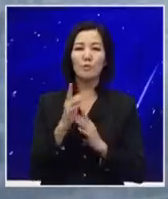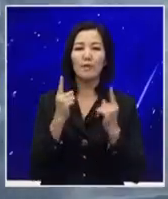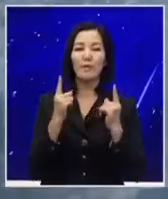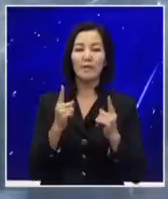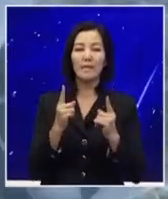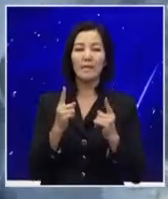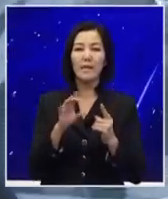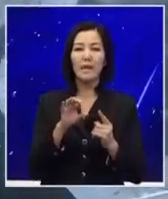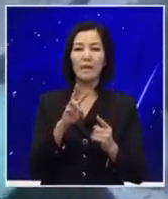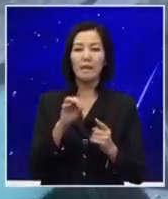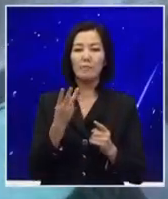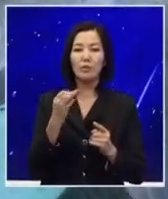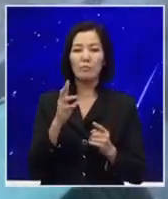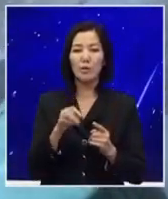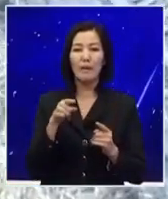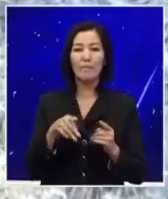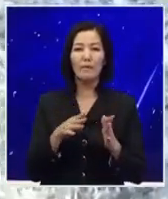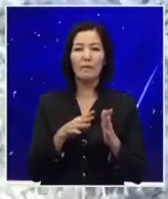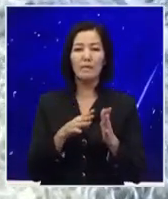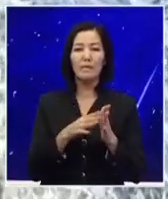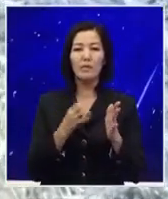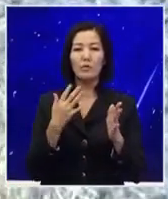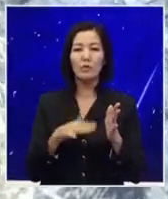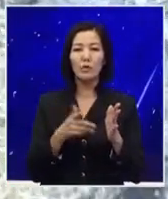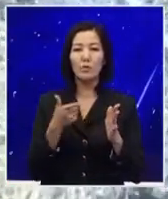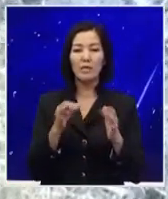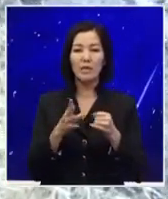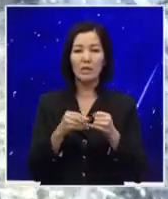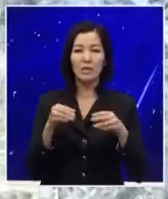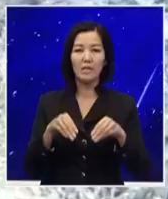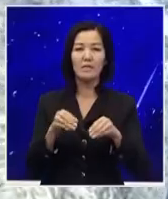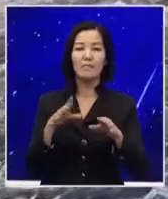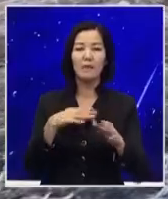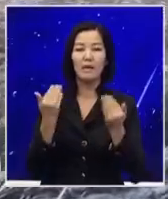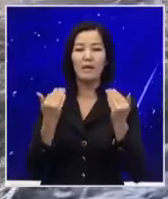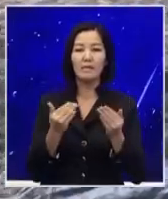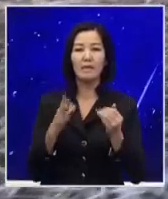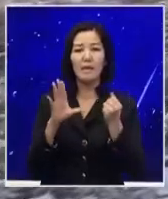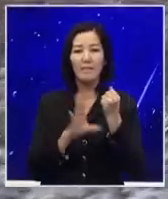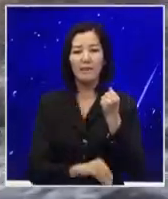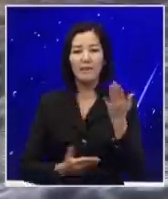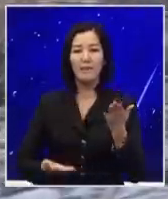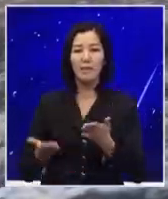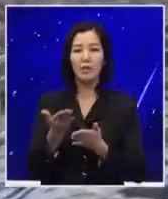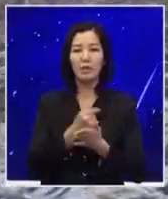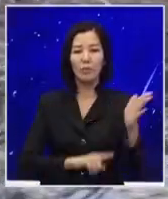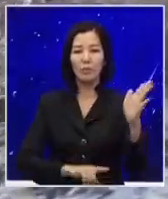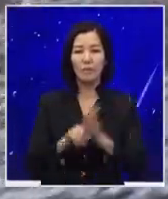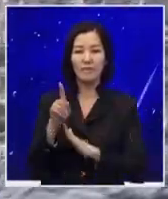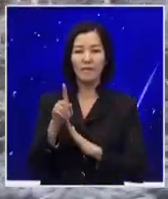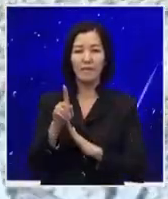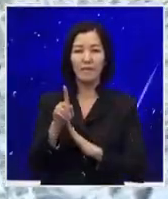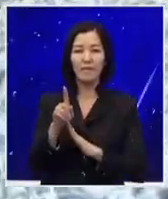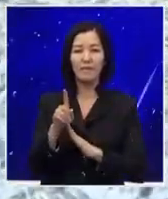бірі Тамшыбұлақ. Биыл 1850 гектарға ақ маржан сепкен. Қазірде шаруашылық соңғы дақылды жинауға білек сыбана